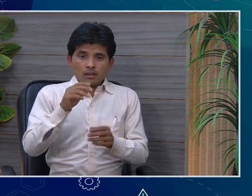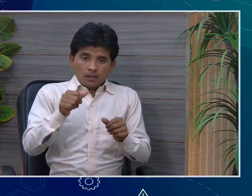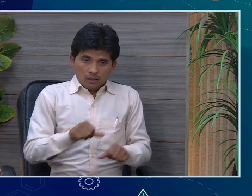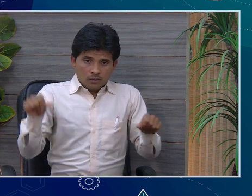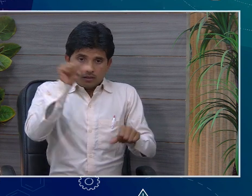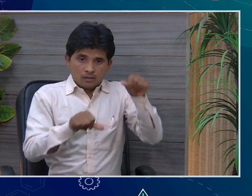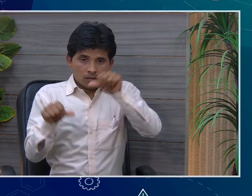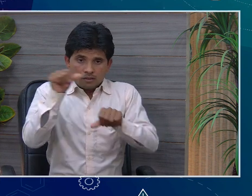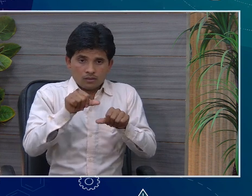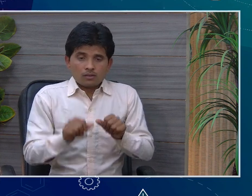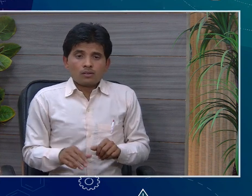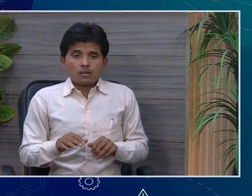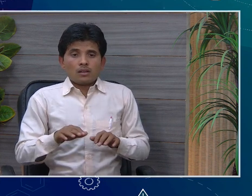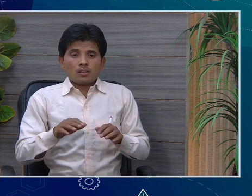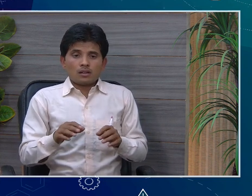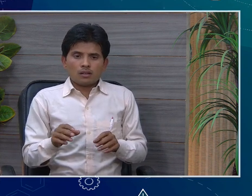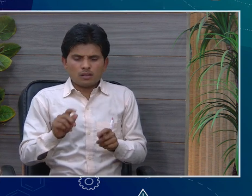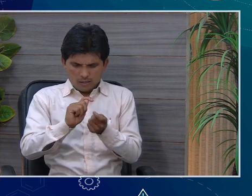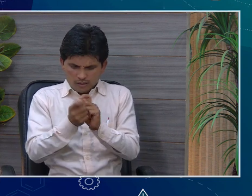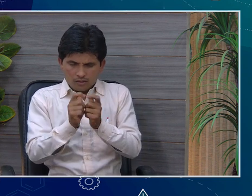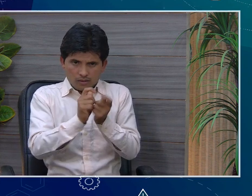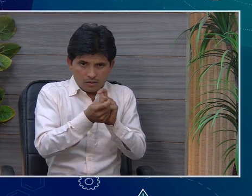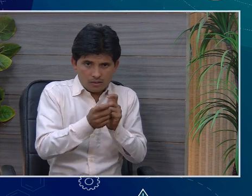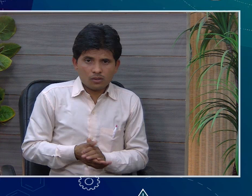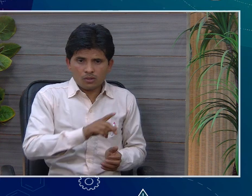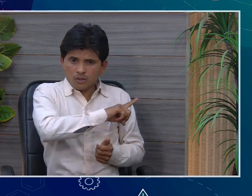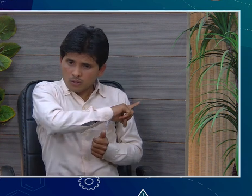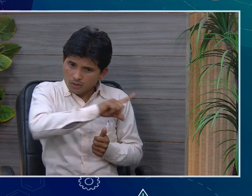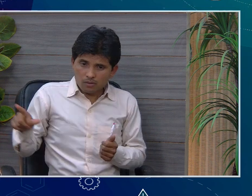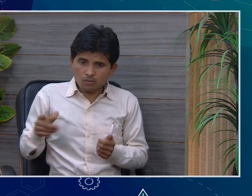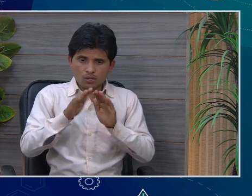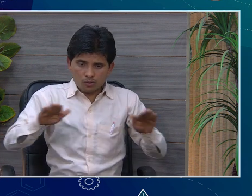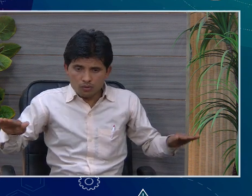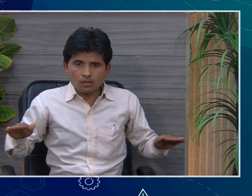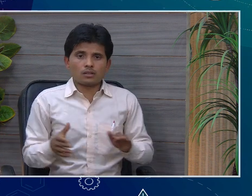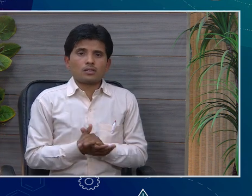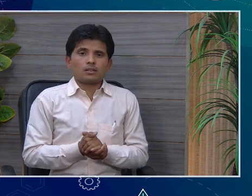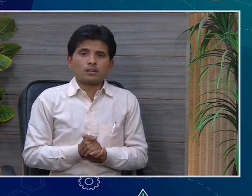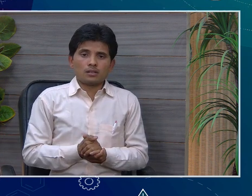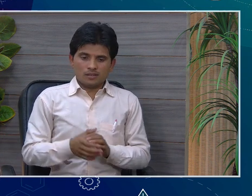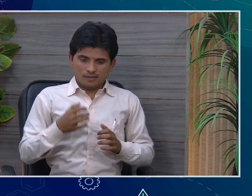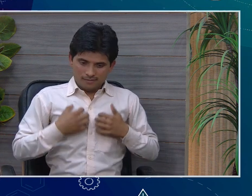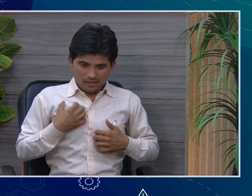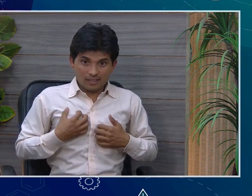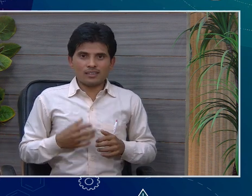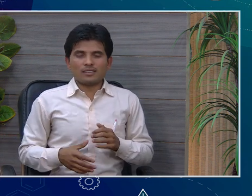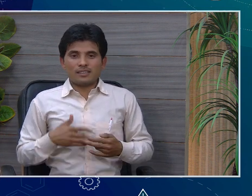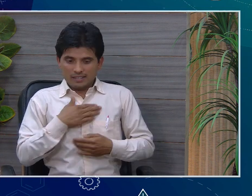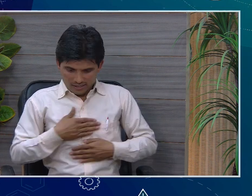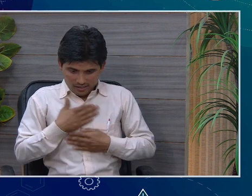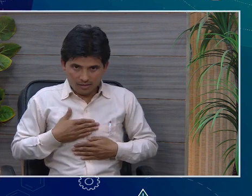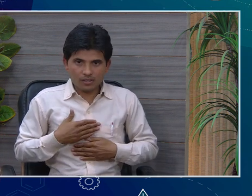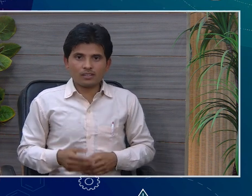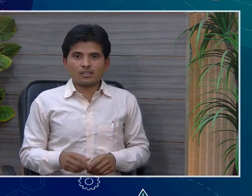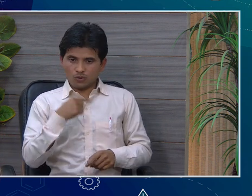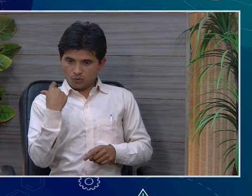किस हिसाब से या फिर क्या उसे मोडिफिकेशन किए जाएं जो सभी बच्चों के लिए बहुत शानदार जो है फुल और बच्चे 4 इंच करें साइंस को जब भी पड़े